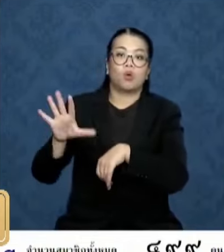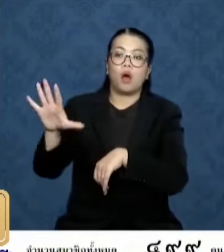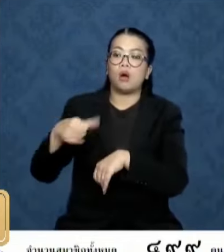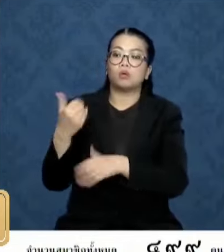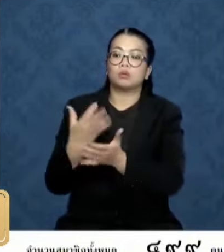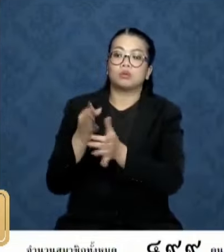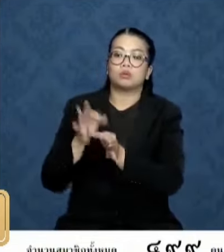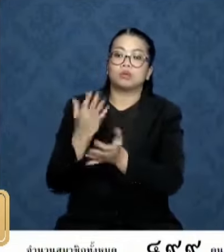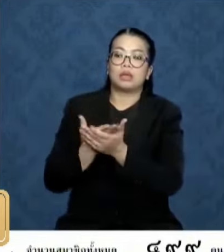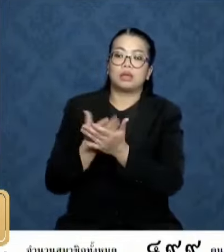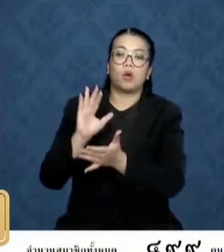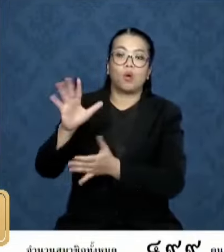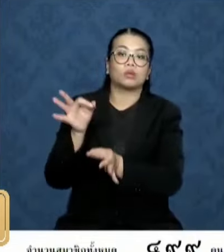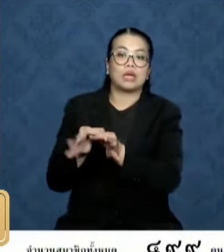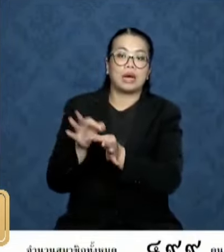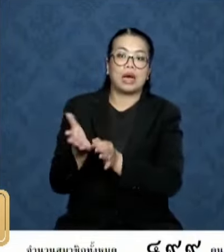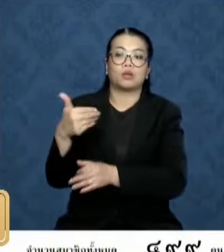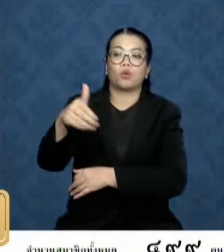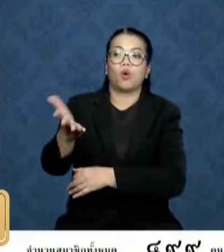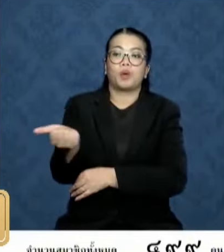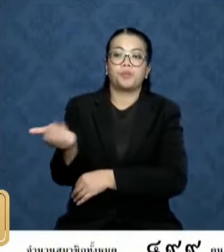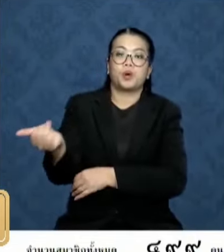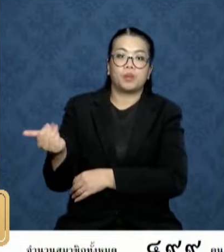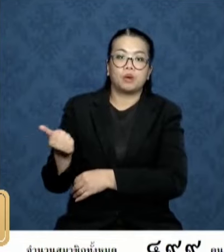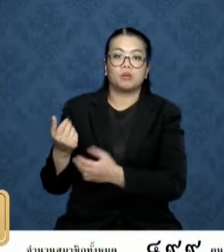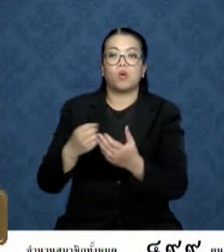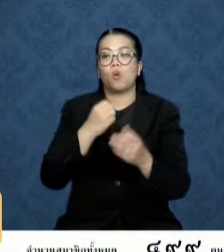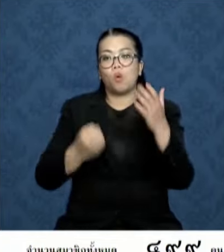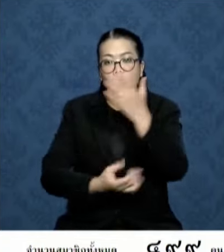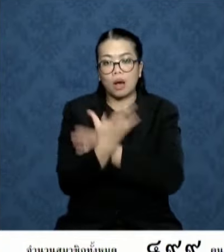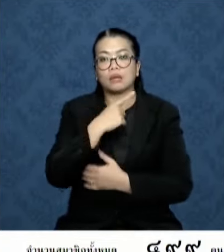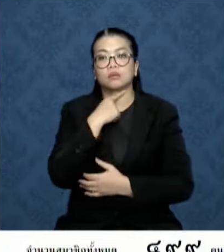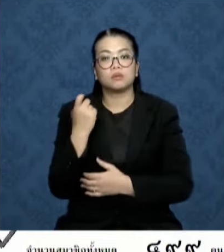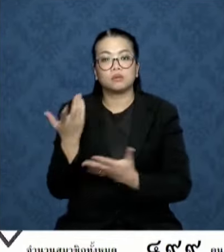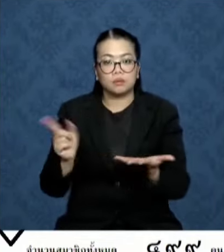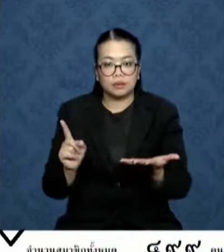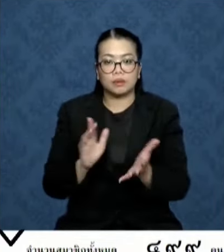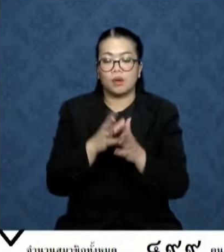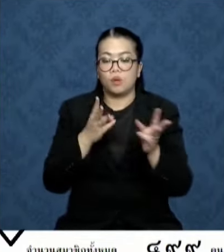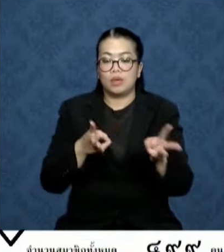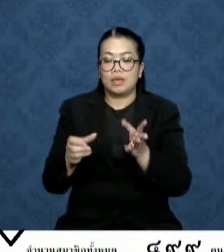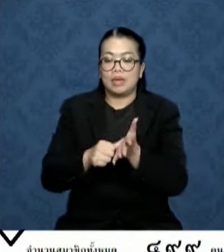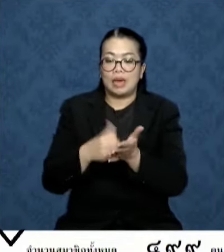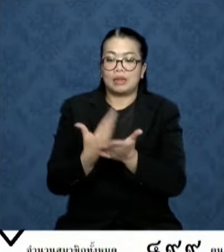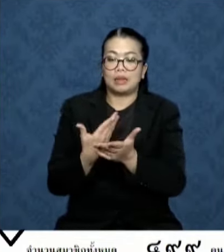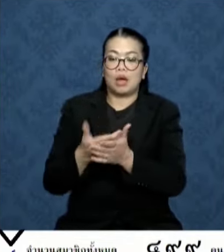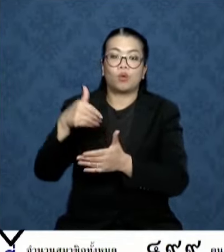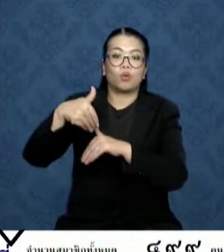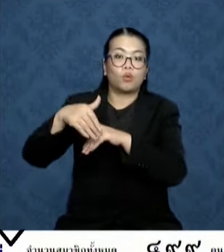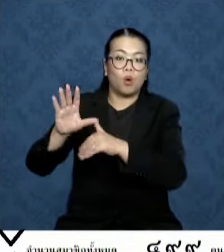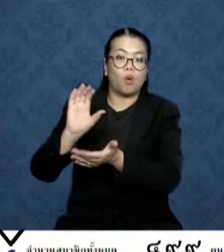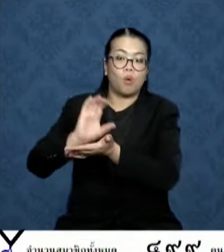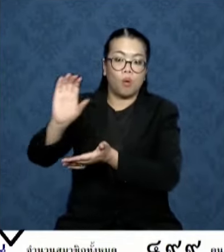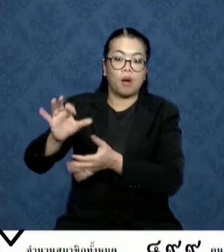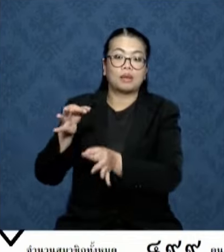นะครับทำให้ขาดโอกาสยัไเรามาดูกต่อไปครับวิธีการแ้นี่เดใช้เงินนอกงปมาณใรกษานี้นะครั